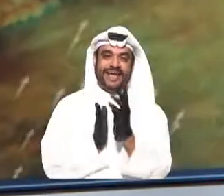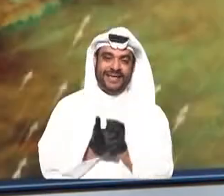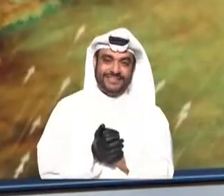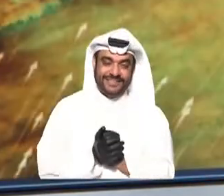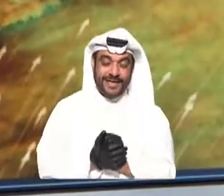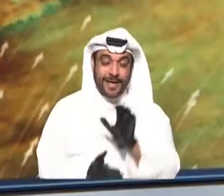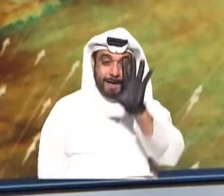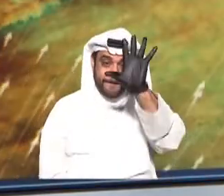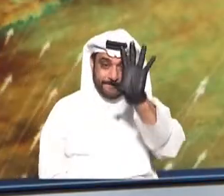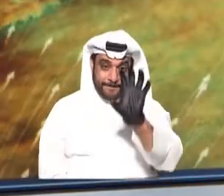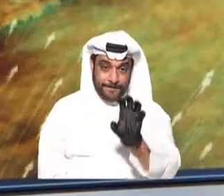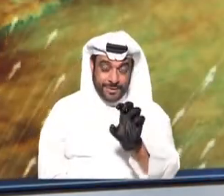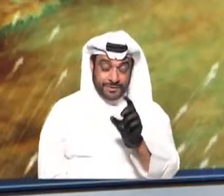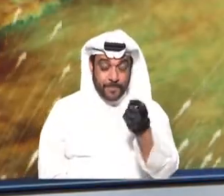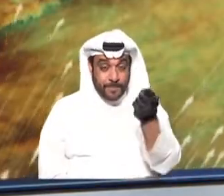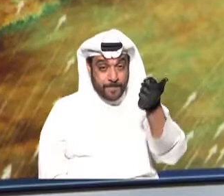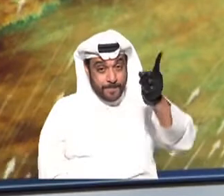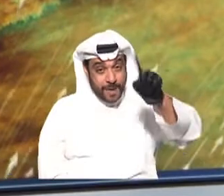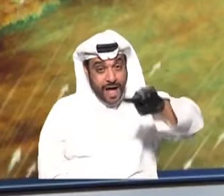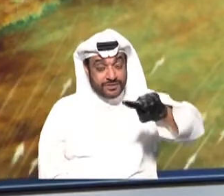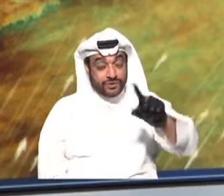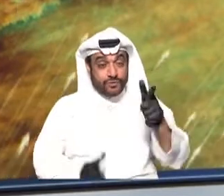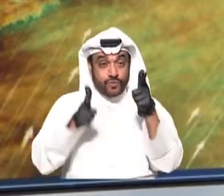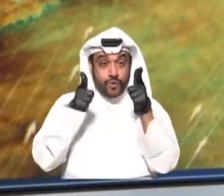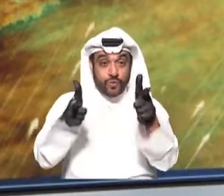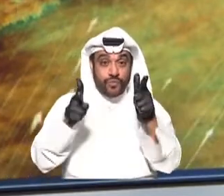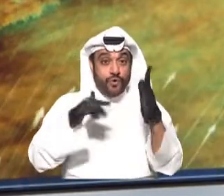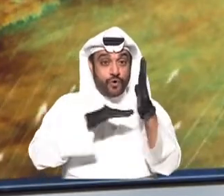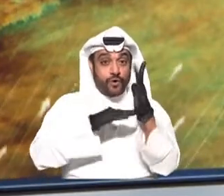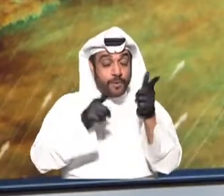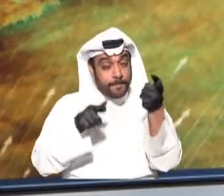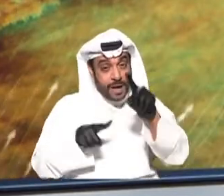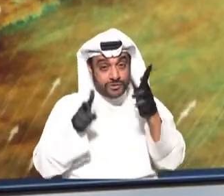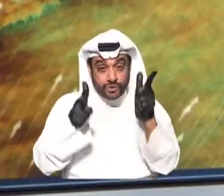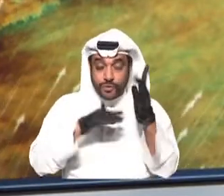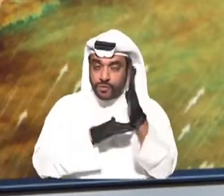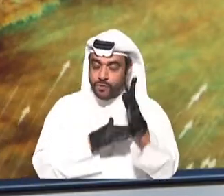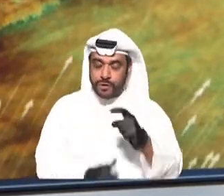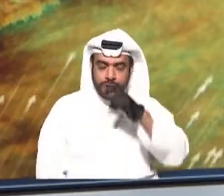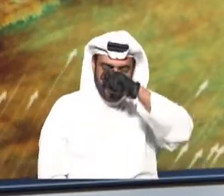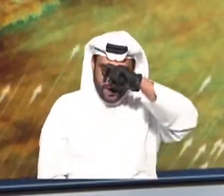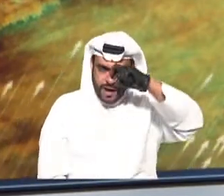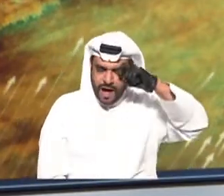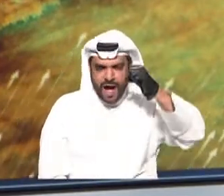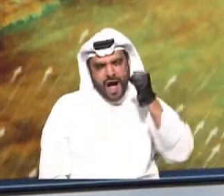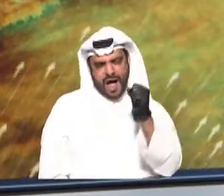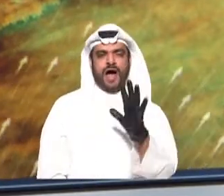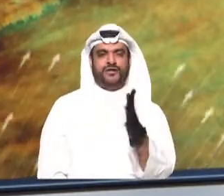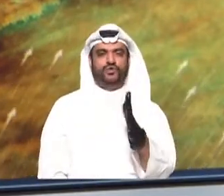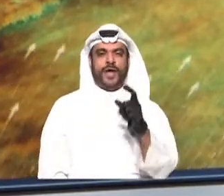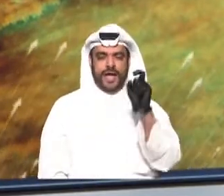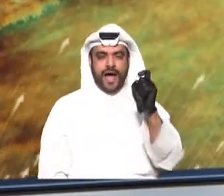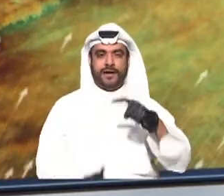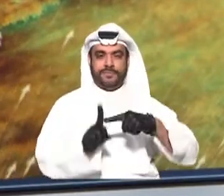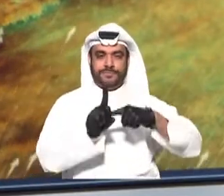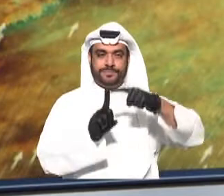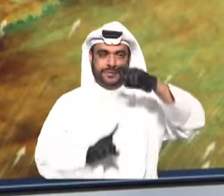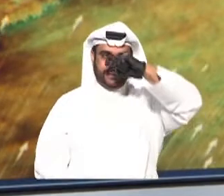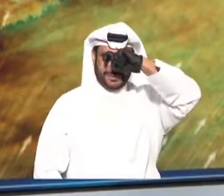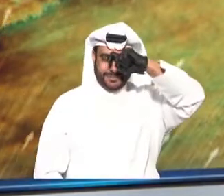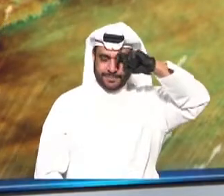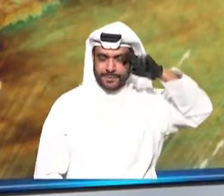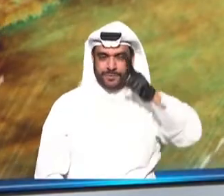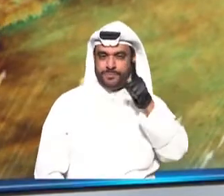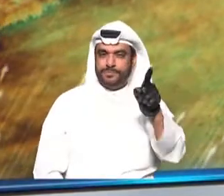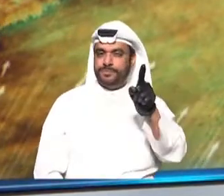مساء الغد أجواء حارة نسبيا، وأيضا تحول الرياح إلى جنوبية شرقية خفيفة إلى معتدل السرعة، قد تنشط على فترات